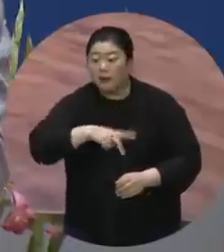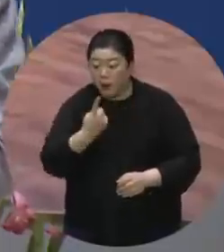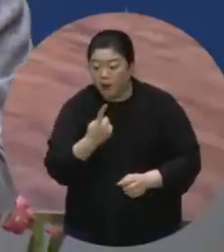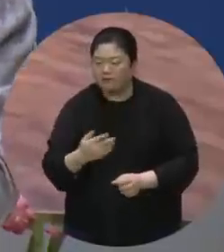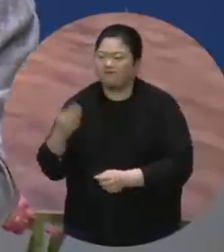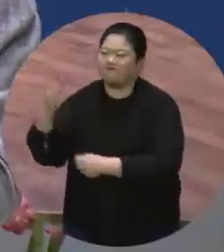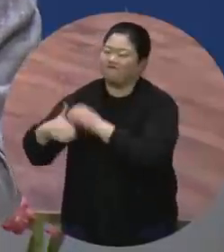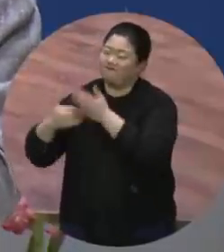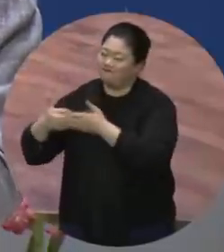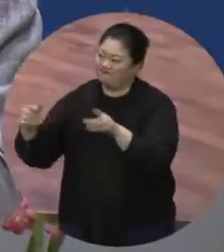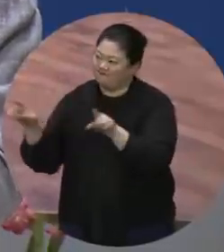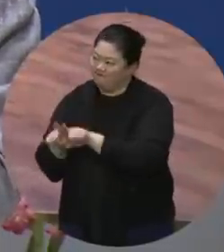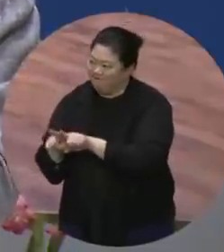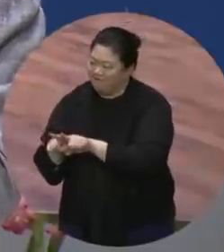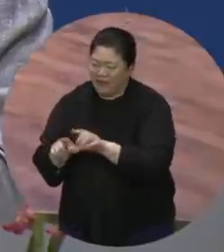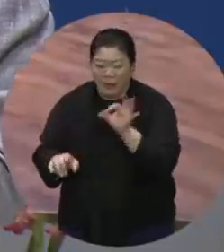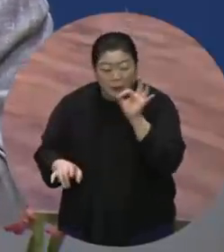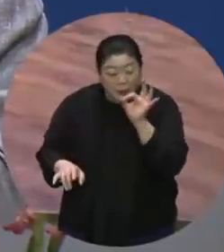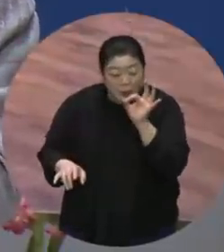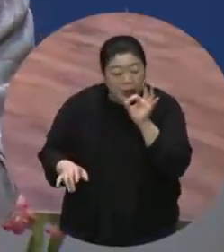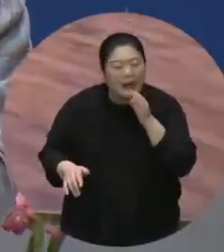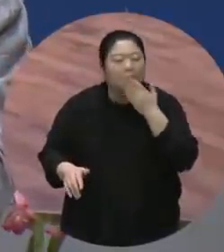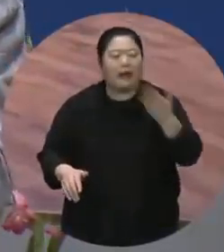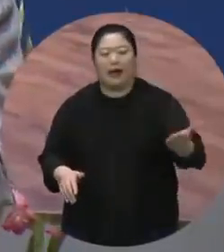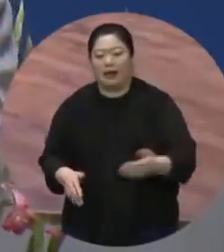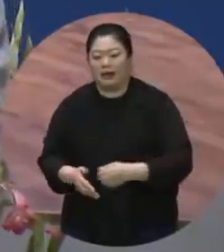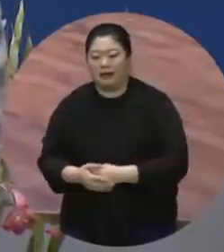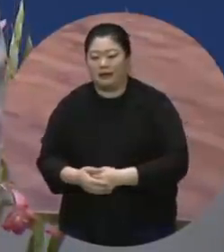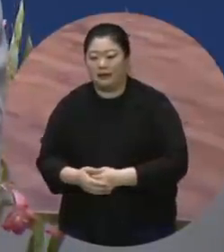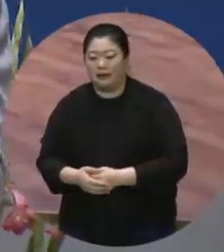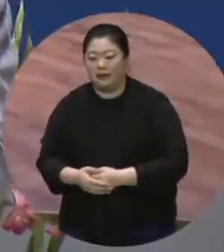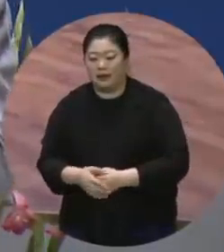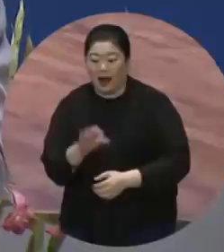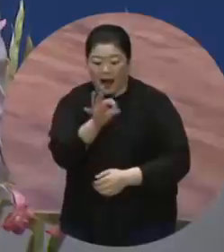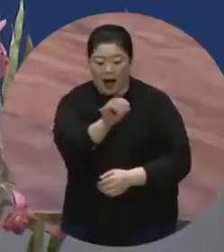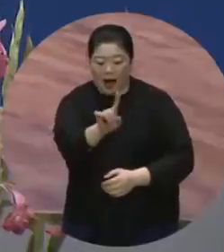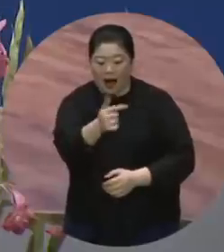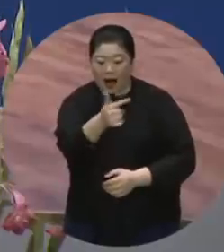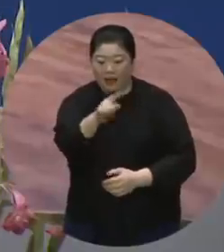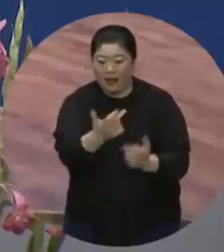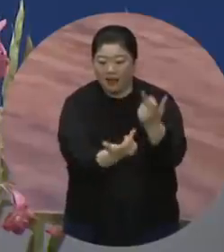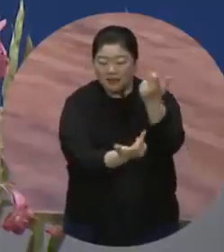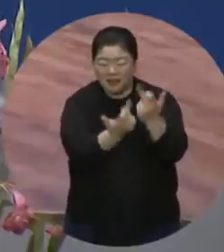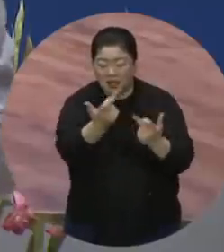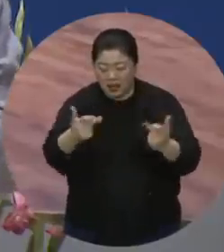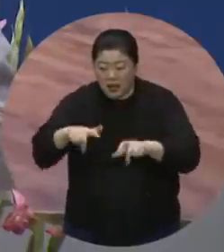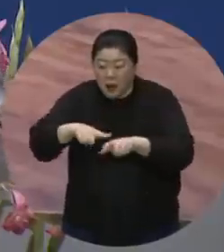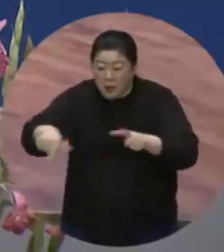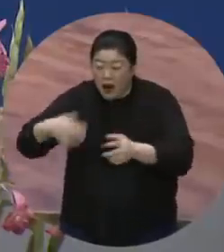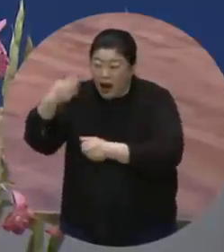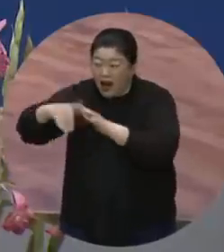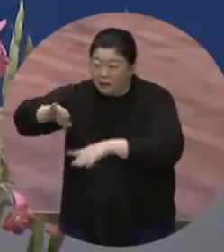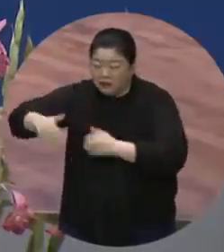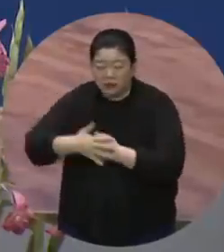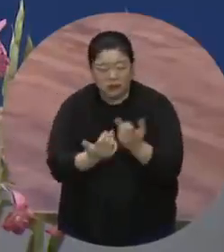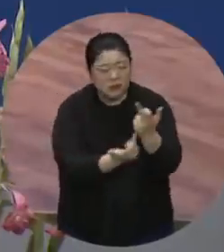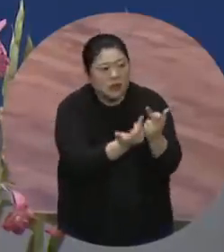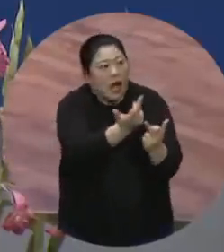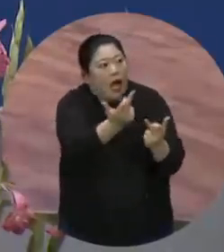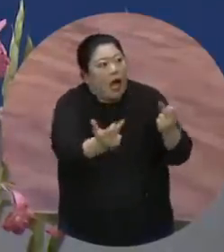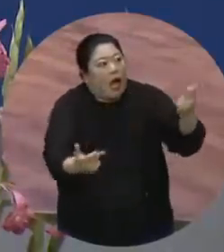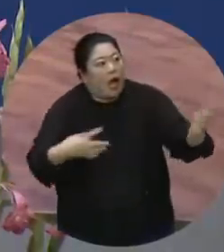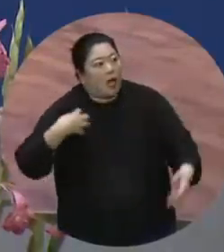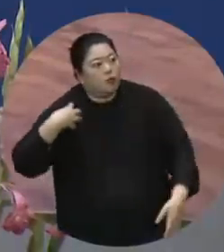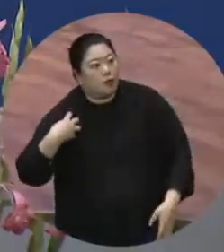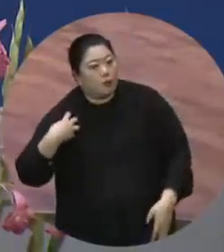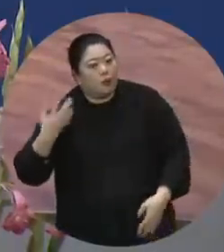하시면 아무리 한 땅이 우리에게 저 안악산지같이 힘들어 보이고 어려워 보이고 정 멀리 보여도 여호와께서